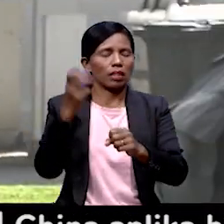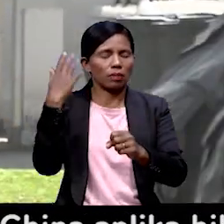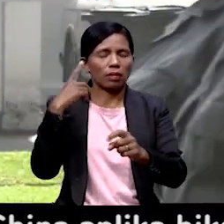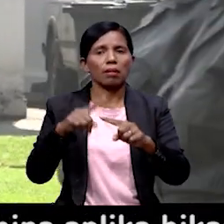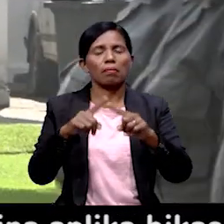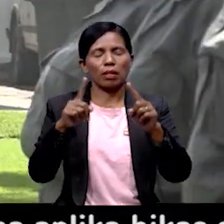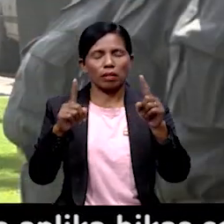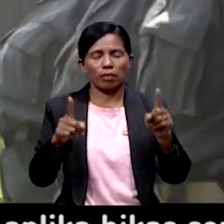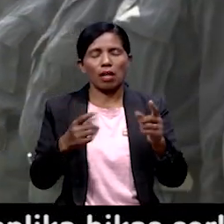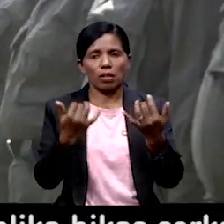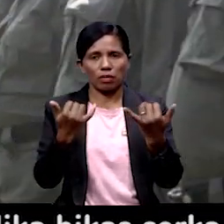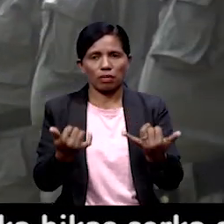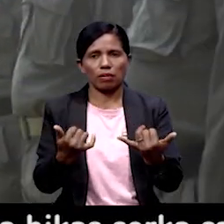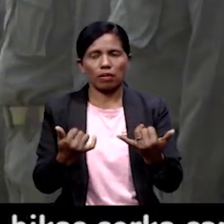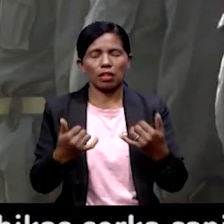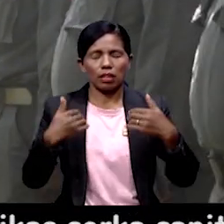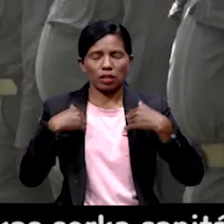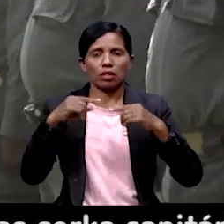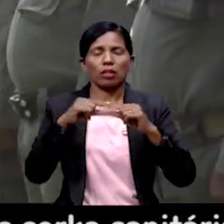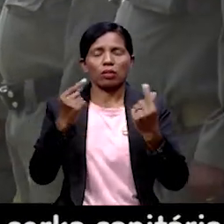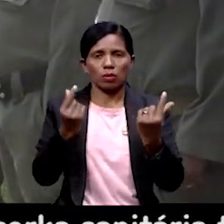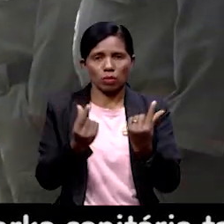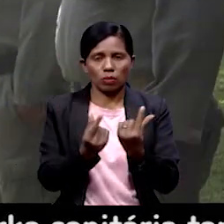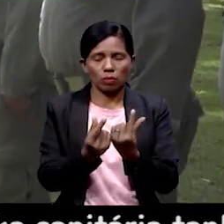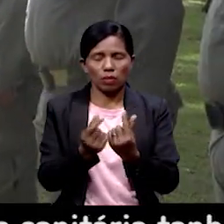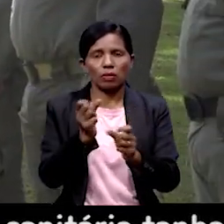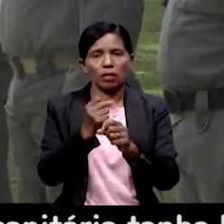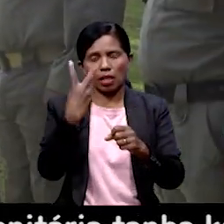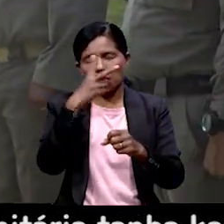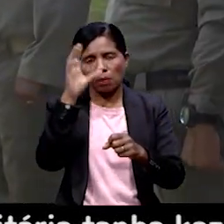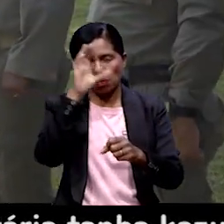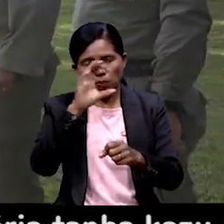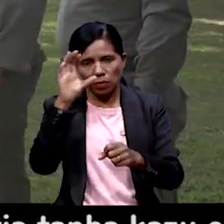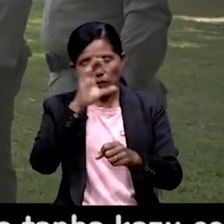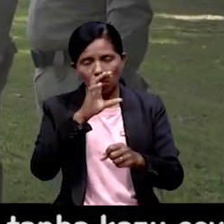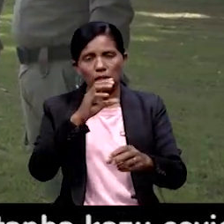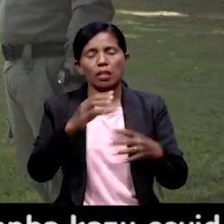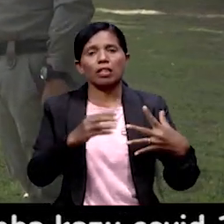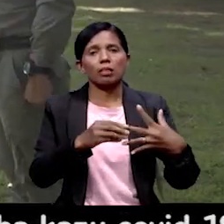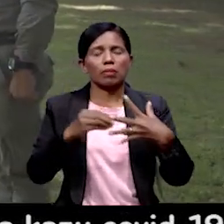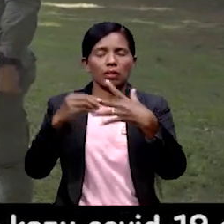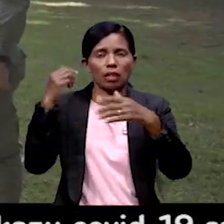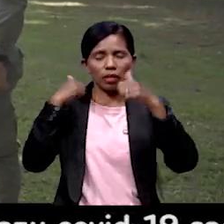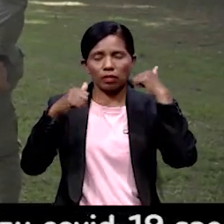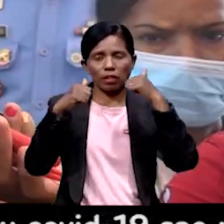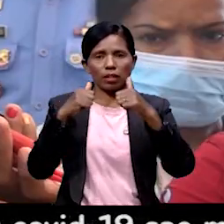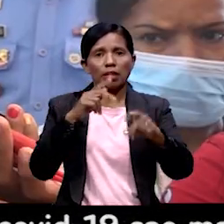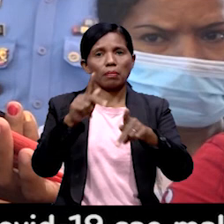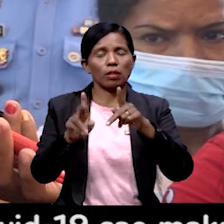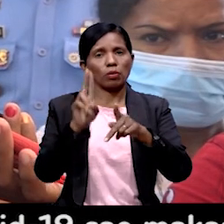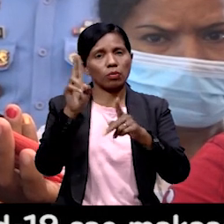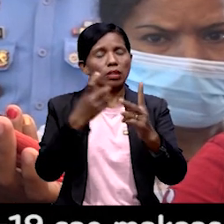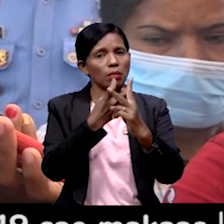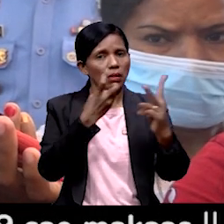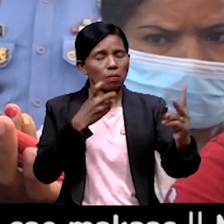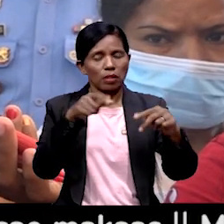Faustino haktuir dadaung ne iha ona ekipa proprio. Ko di halo operasaun liu-liu ba atividade sira Rama Ambon iha di laran. Publikasaun